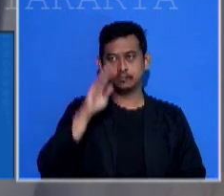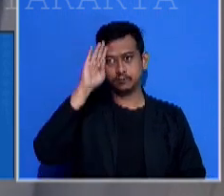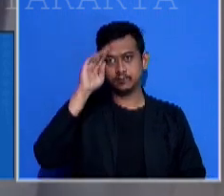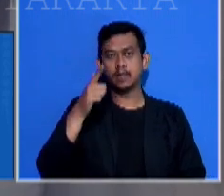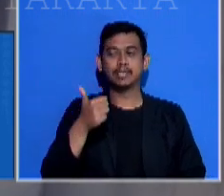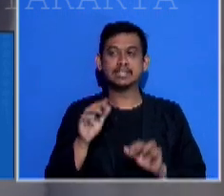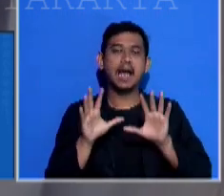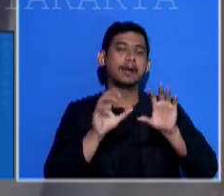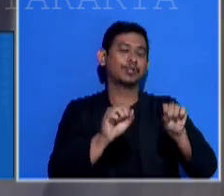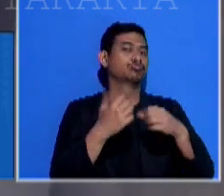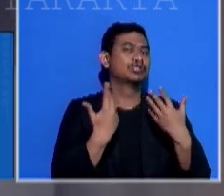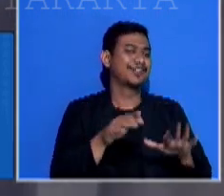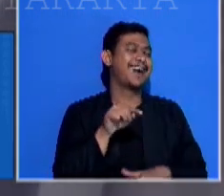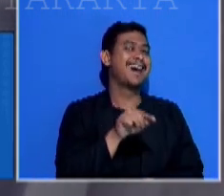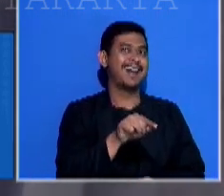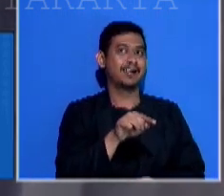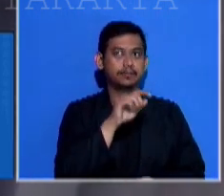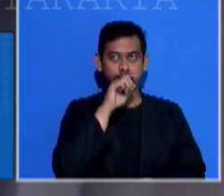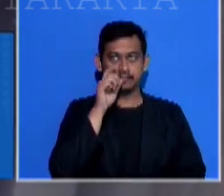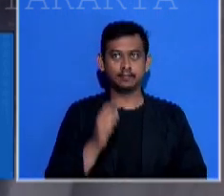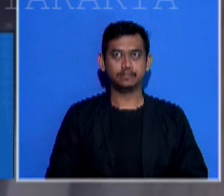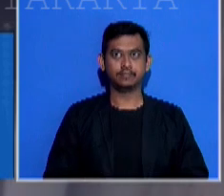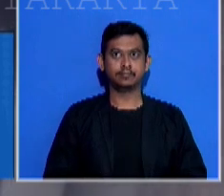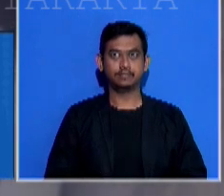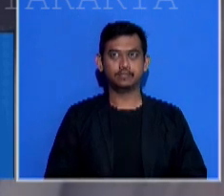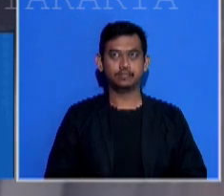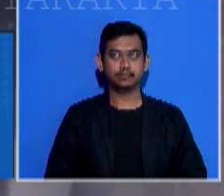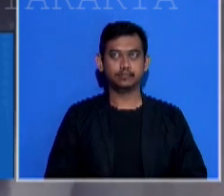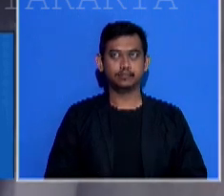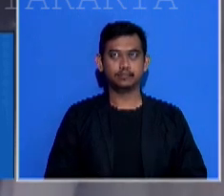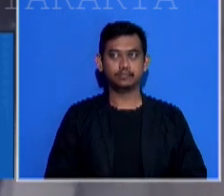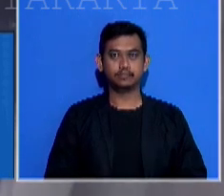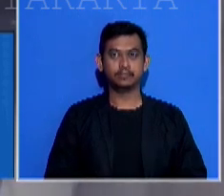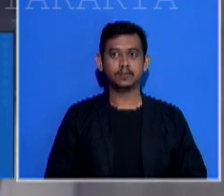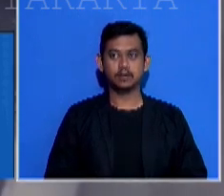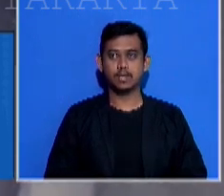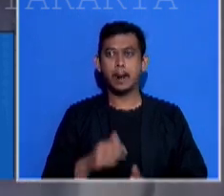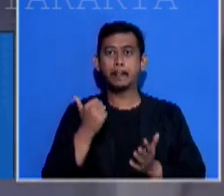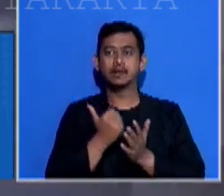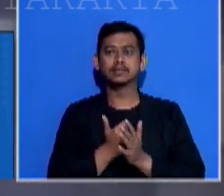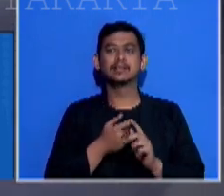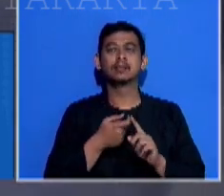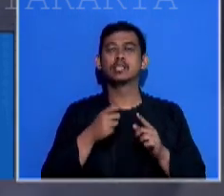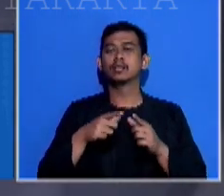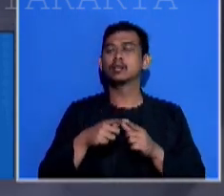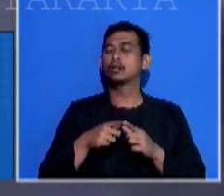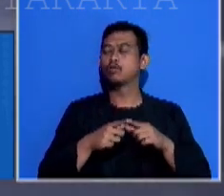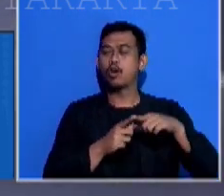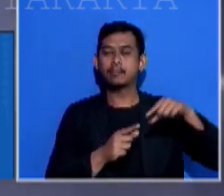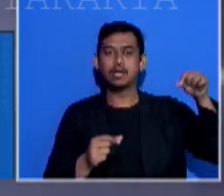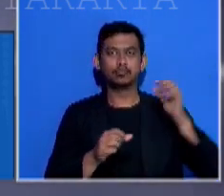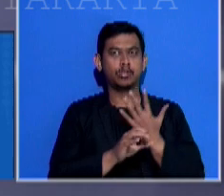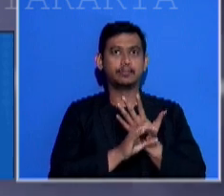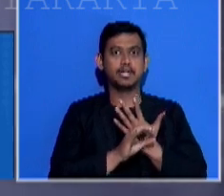pelakunya, SS alias Kenting, warga Paninjoan, Ogan Komering Ulu, Sumatera Selatan. Kronologis